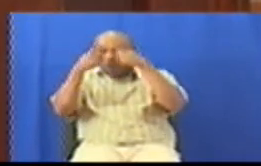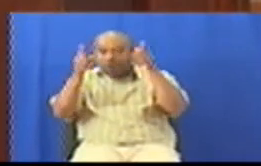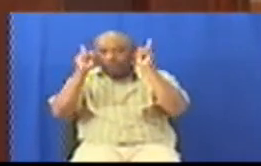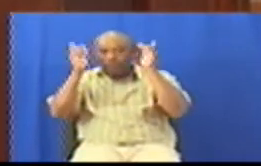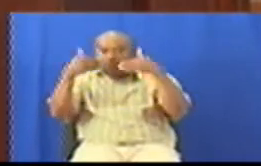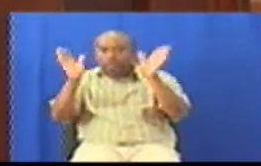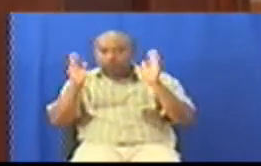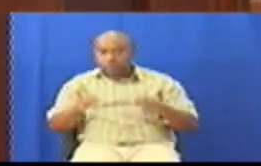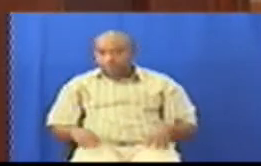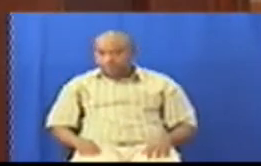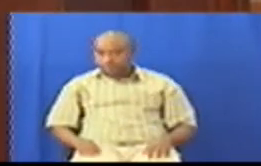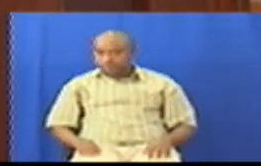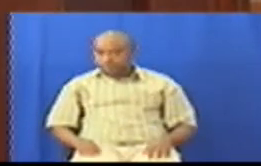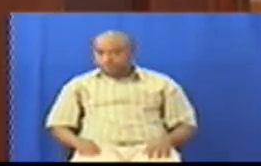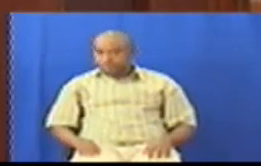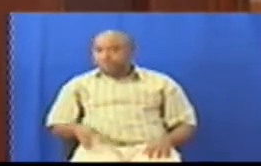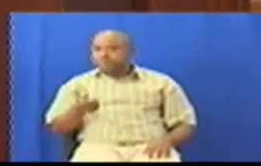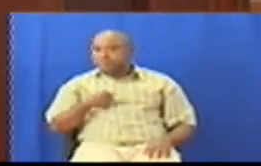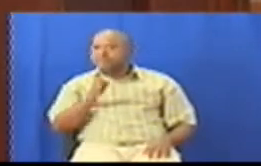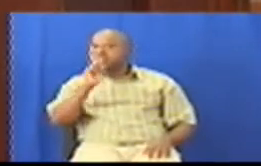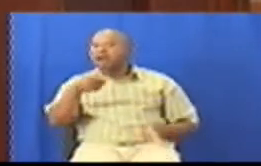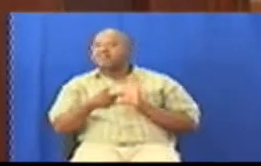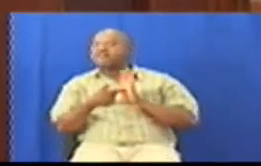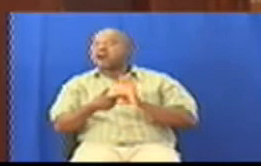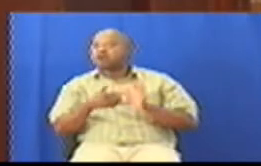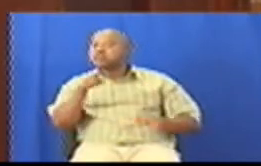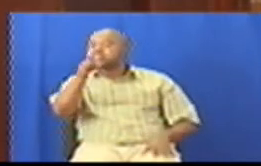ina mfano wa maski kwa ajili ya watoto wa shule